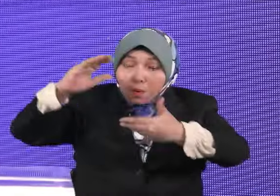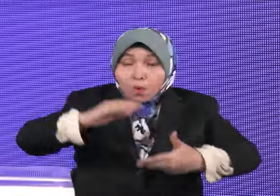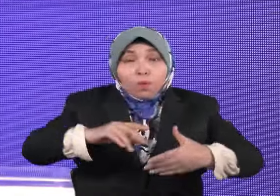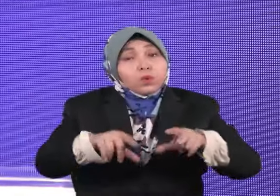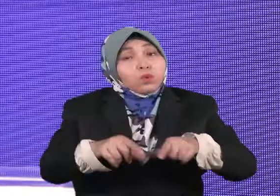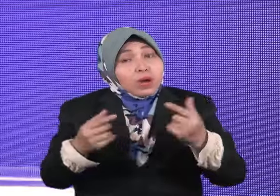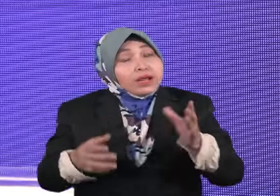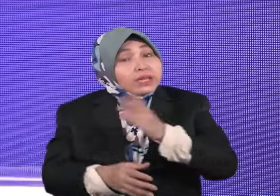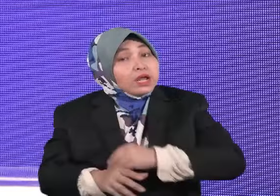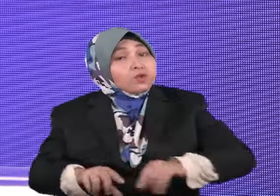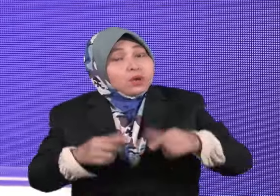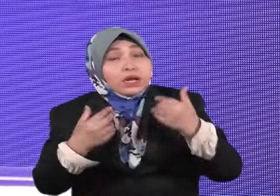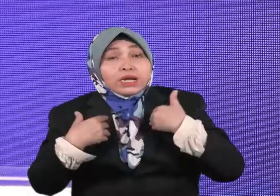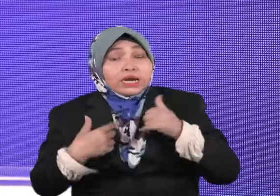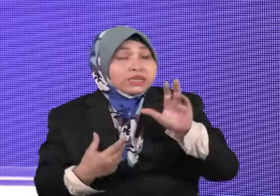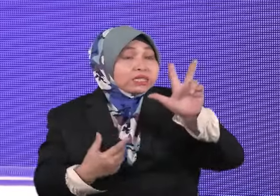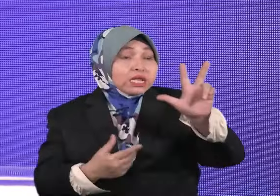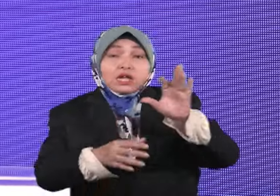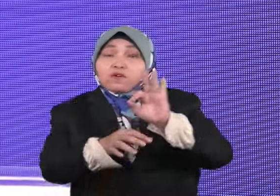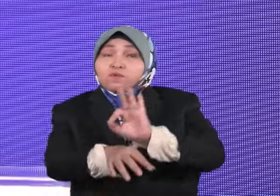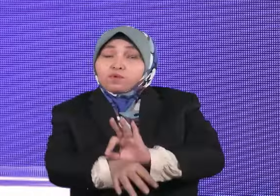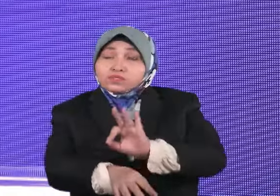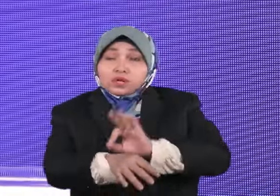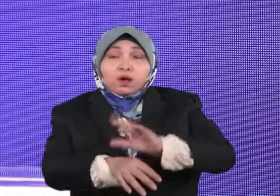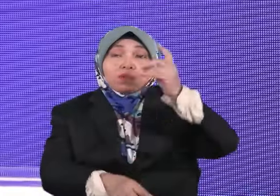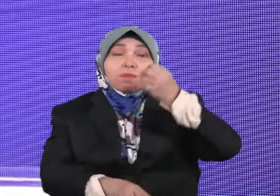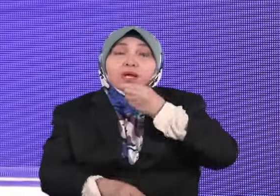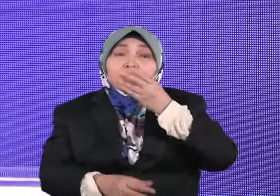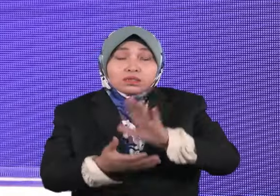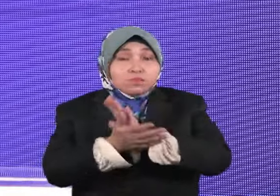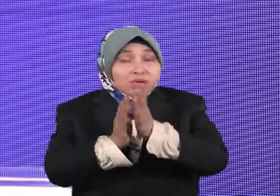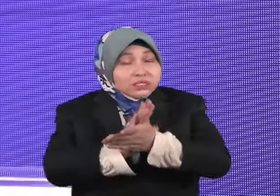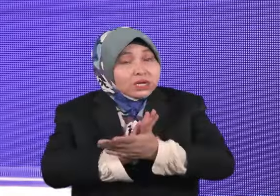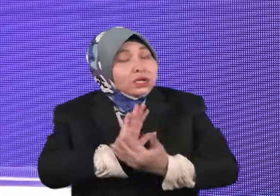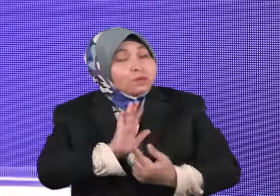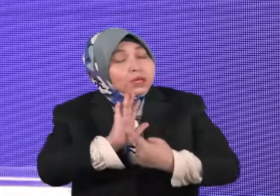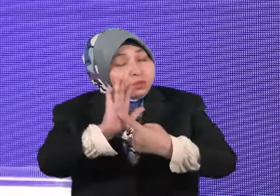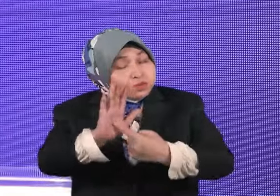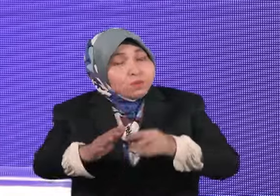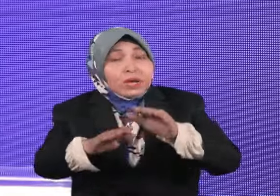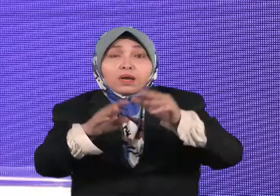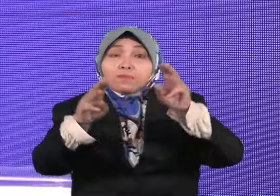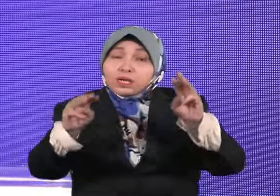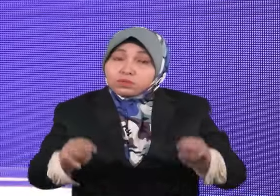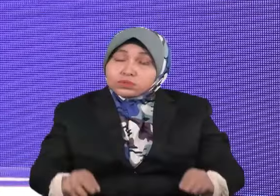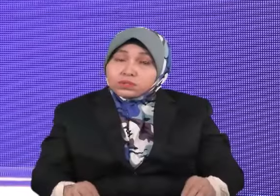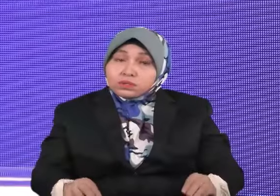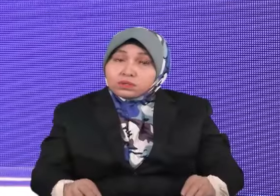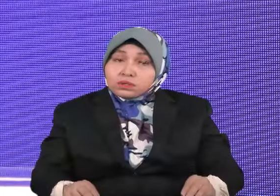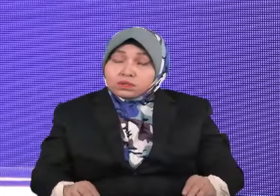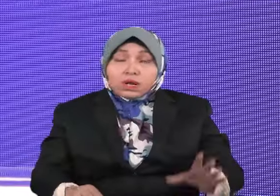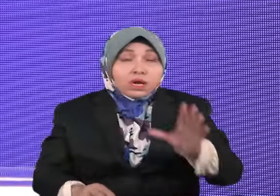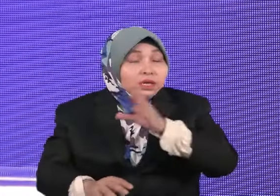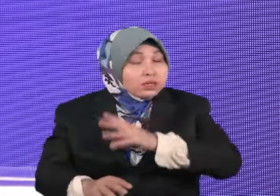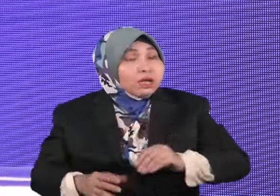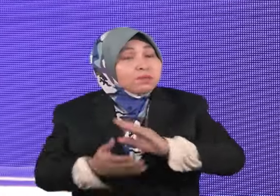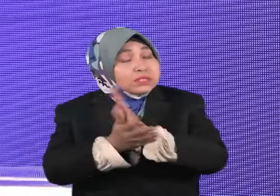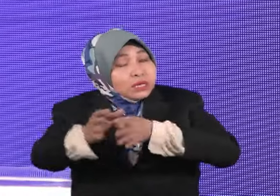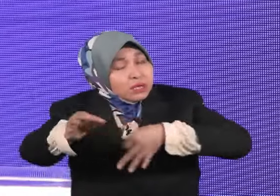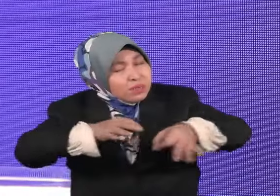Dan Quran ada tiga fungsi dalam ayat ini. Allah nyatakan sebagai hudallin nas, iaitu petunjuk pada manusia, wabayyinatin minal